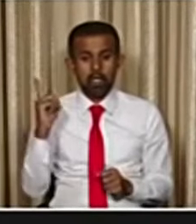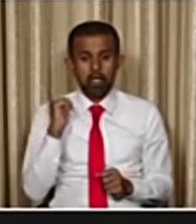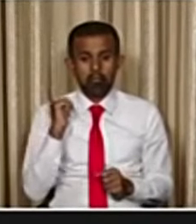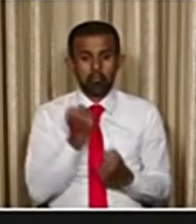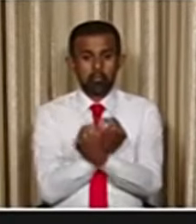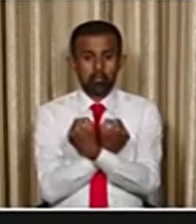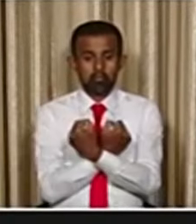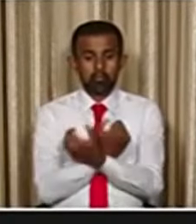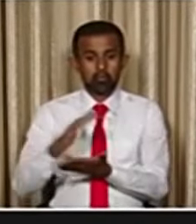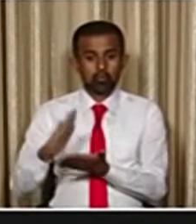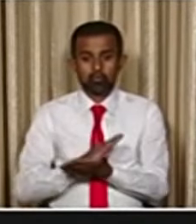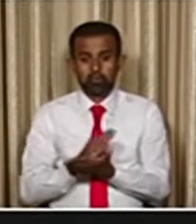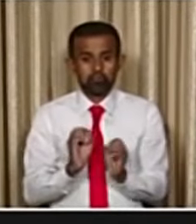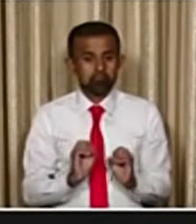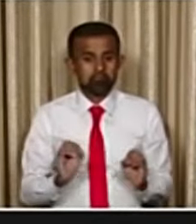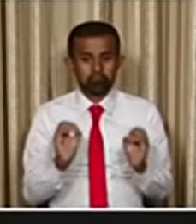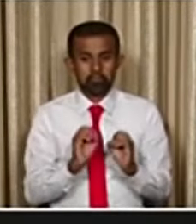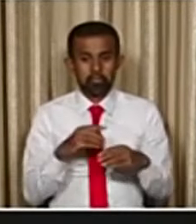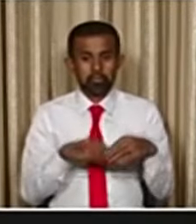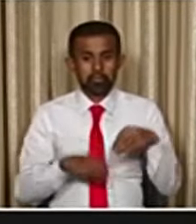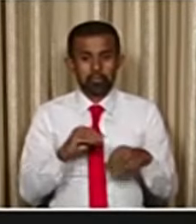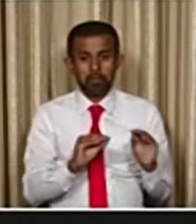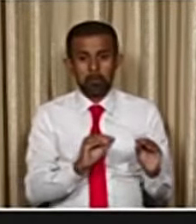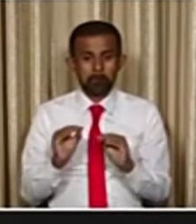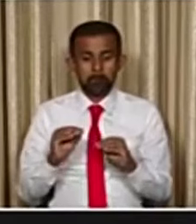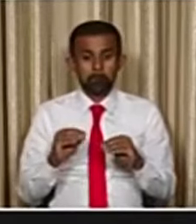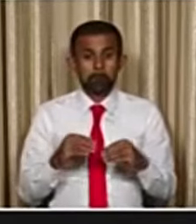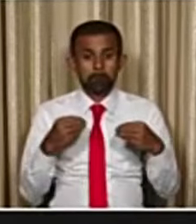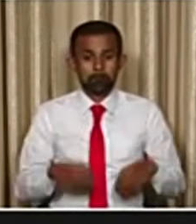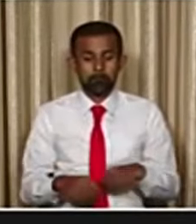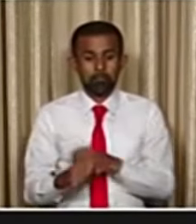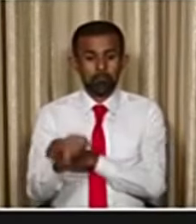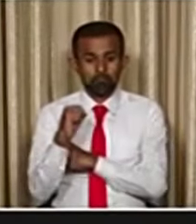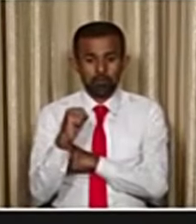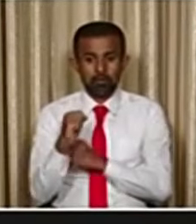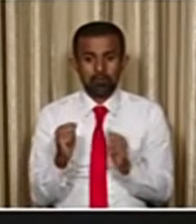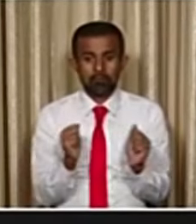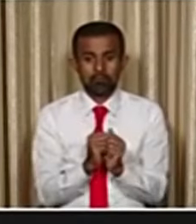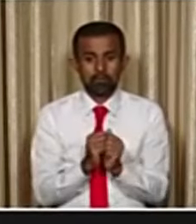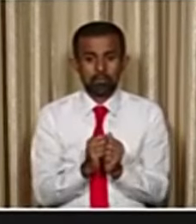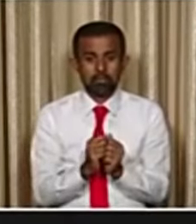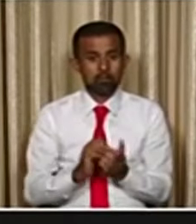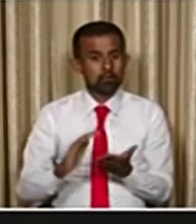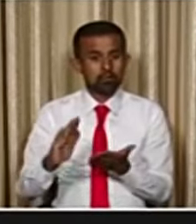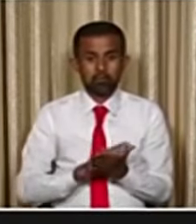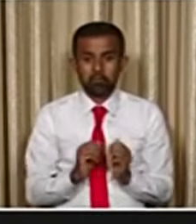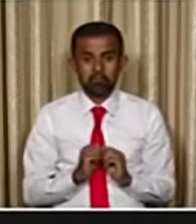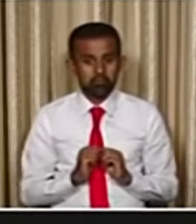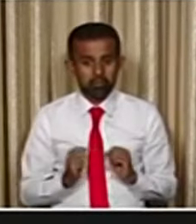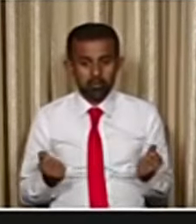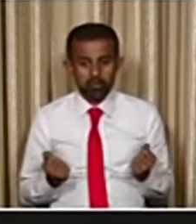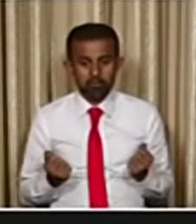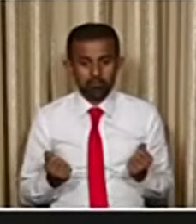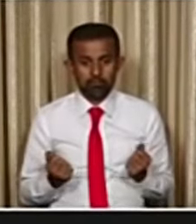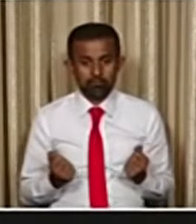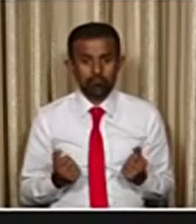හමුදාවේ පොලිසියේ සහයෝගයක් තිබ්බේ නැහැ. ඡන්දෙන් පස්සේ ඡන්දය පෙරදුනාට පස්සේ බලය අල්ලන ක්‍රියාවලියට එහෙම සහයෝගයක් තිබ්බේ නැහැ. මොකද හේතුව?